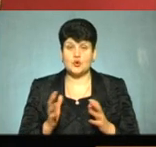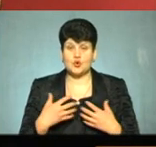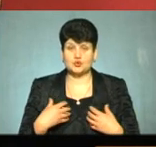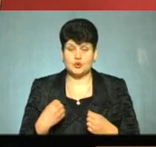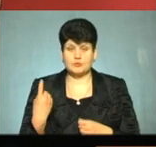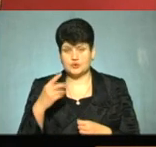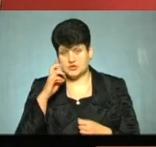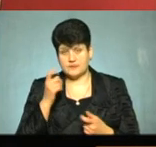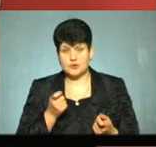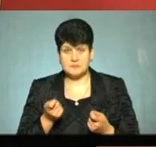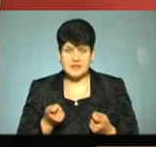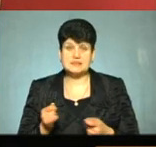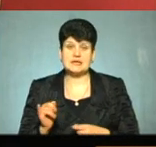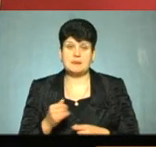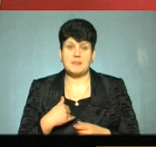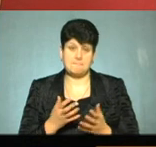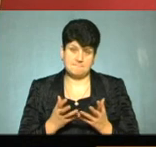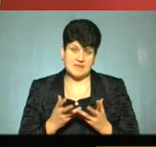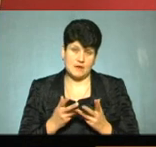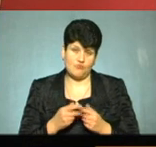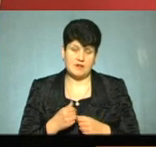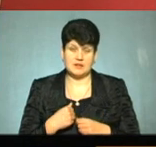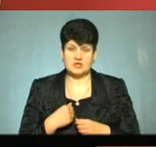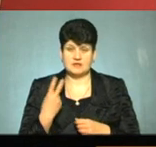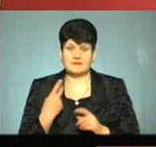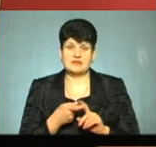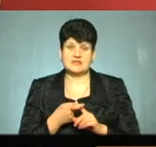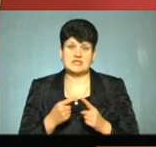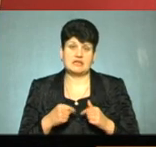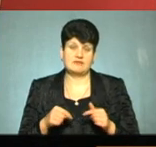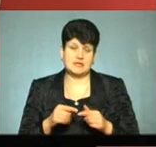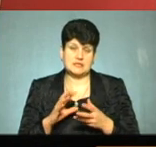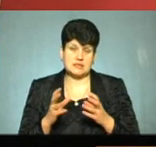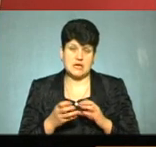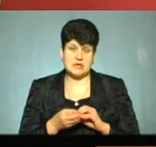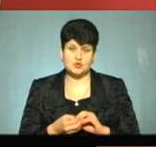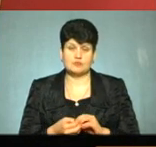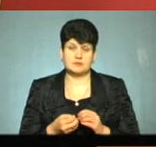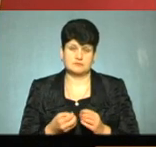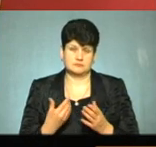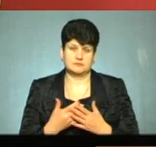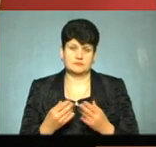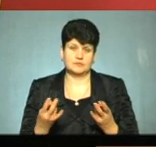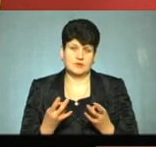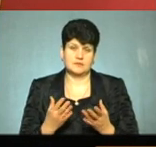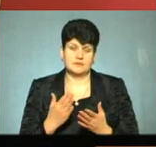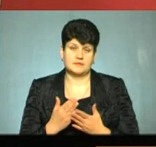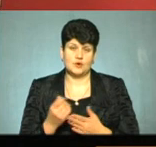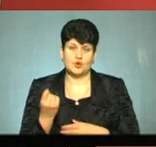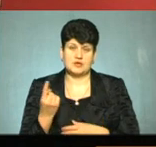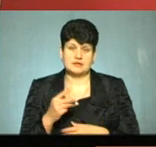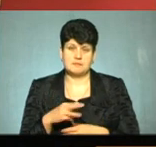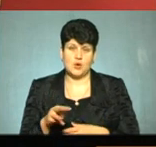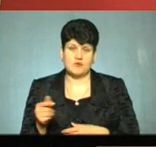Департамент охорони здоров'я облдержадміністрації, і ми підрахували на наші 2 інфекційних відділення, загальна сума, загальна потреба вийшла